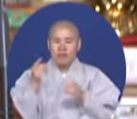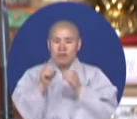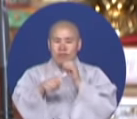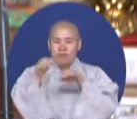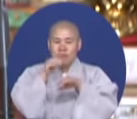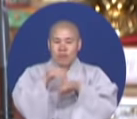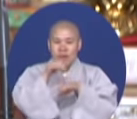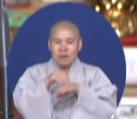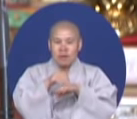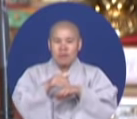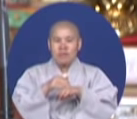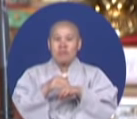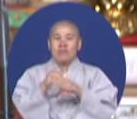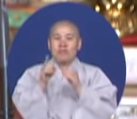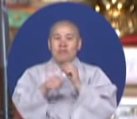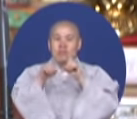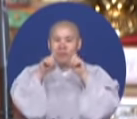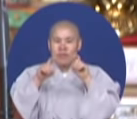수행하시는 수행도량이 되고,